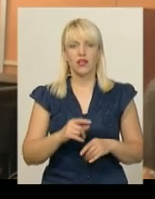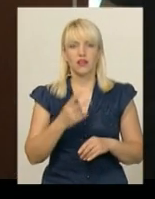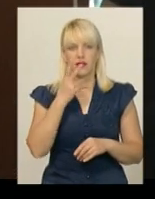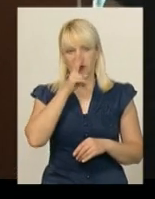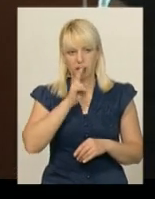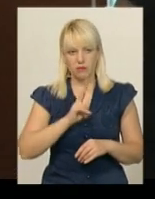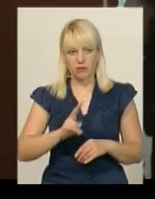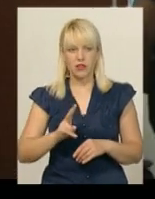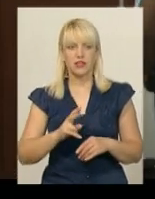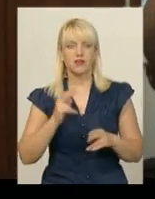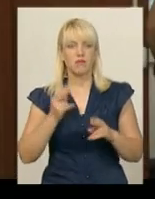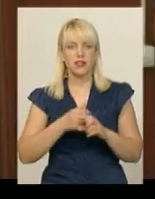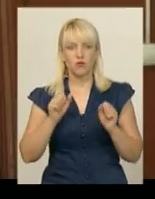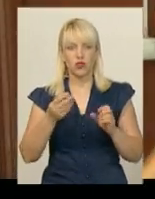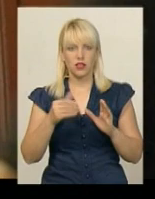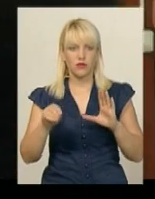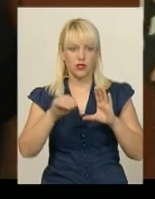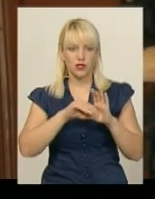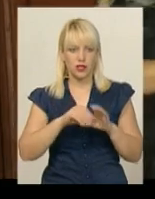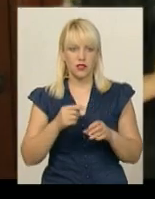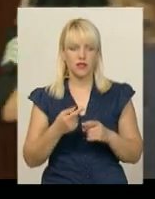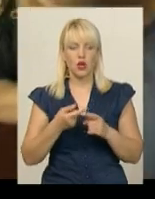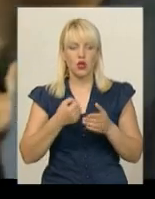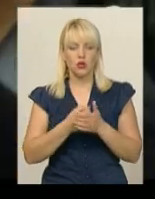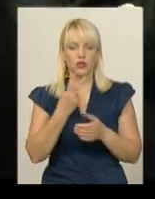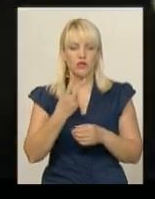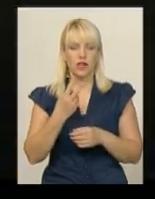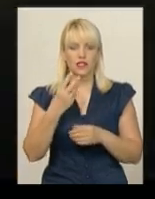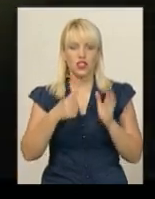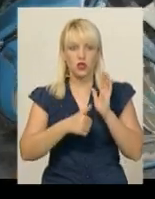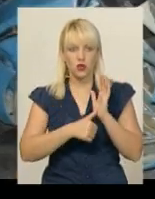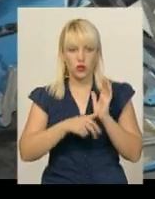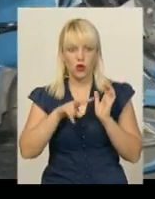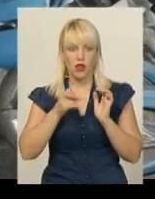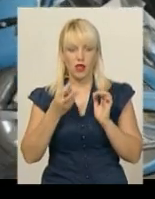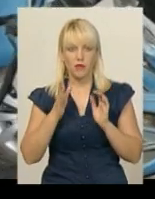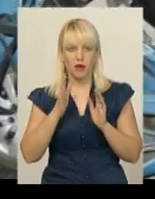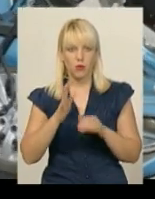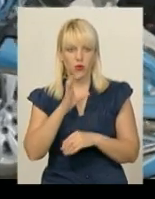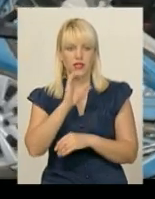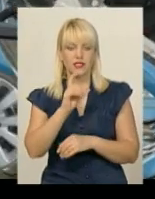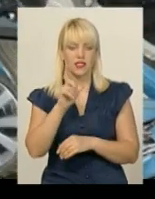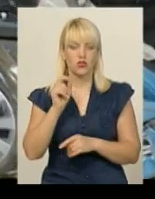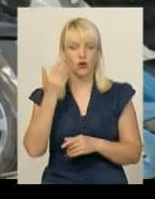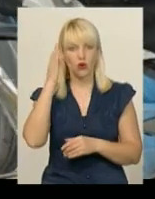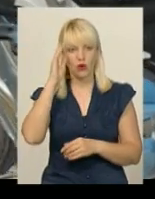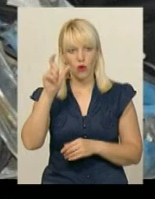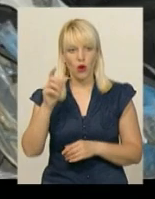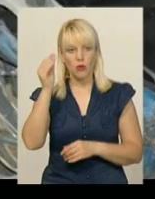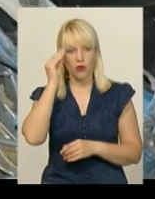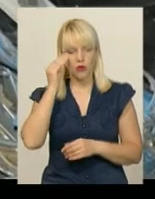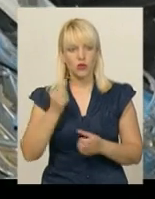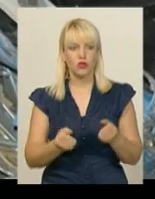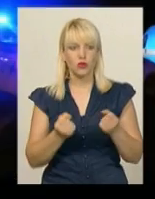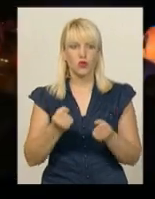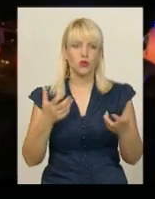застави. До 26 липня Роман Миколаєв перебуватиме у Хмельницькому слідчому ізоляторі. Нагадаю, його підозрюють у скоєнні ДТП, яка сталася в